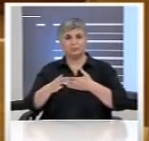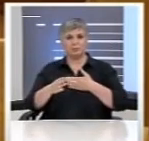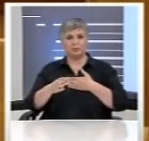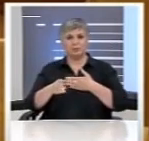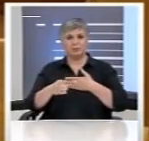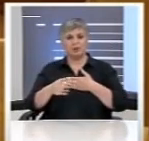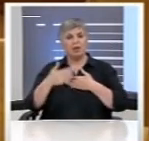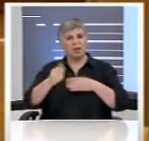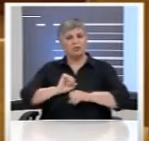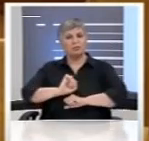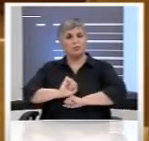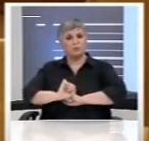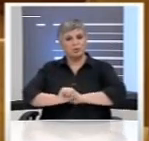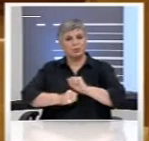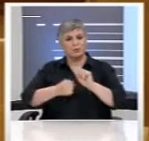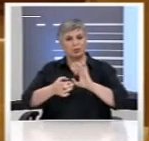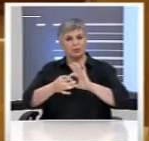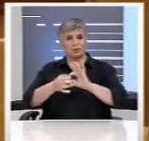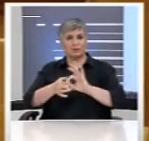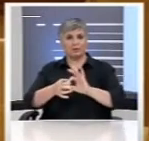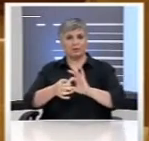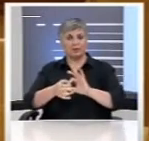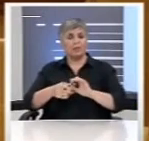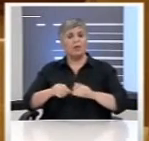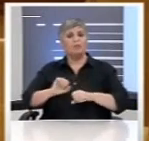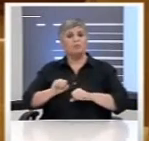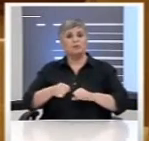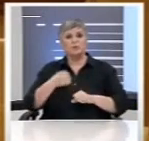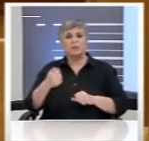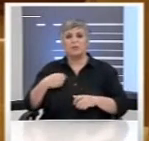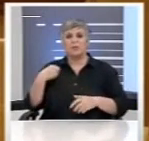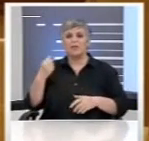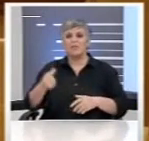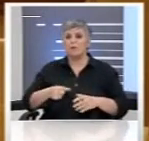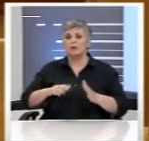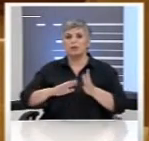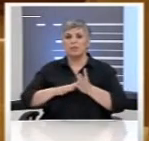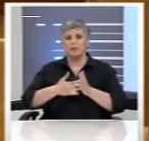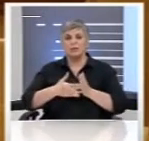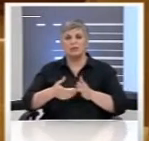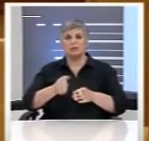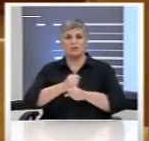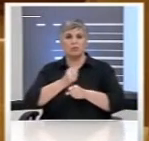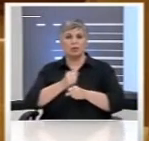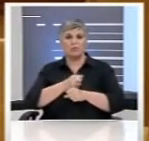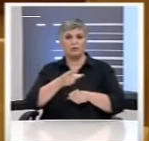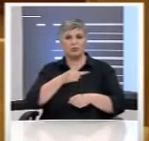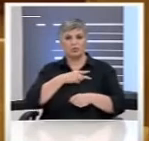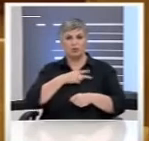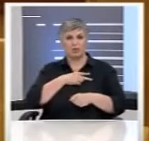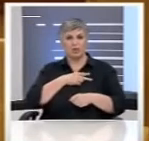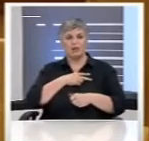Στηρίζεται στην δημοσιονομική ισορροπία ώστε να εμπεδωθεί η αξιοπιστία, να αποκλιμακωθεί το κόστος δανεισμού όχι μόνο του